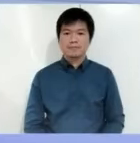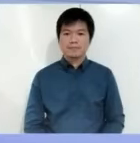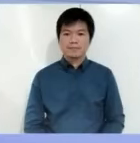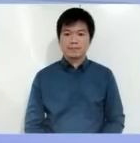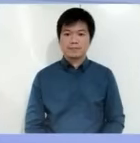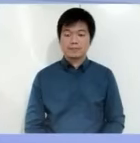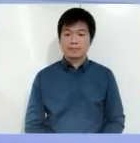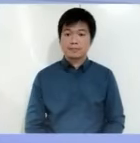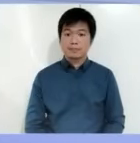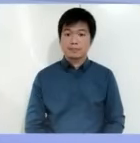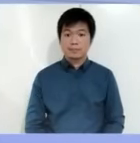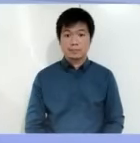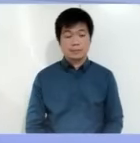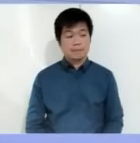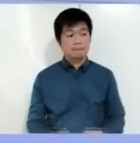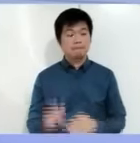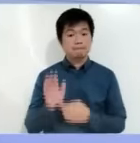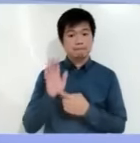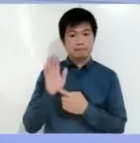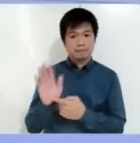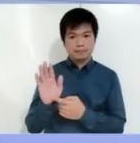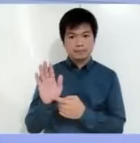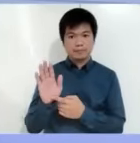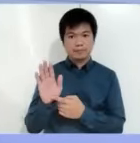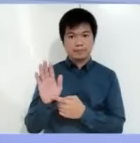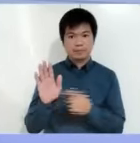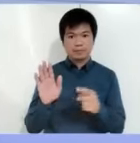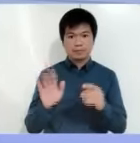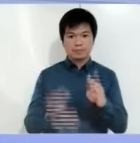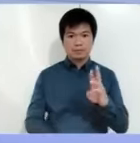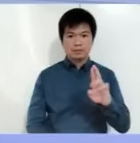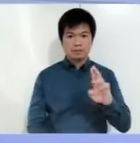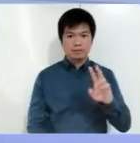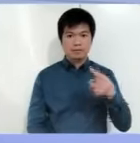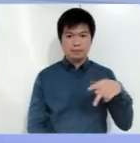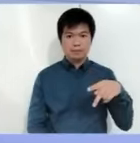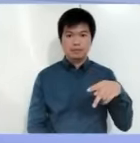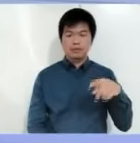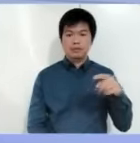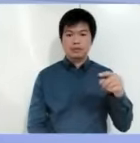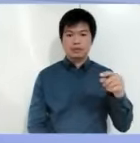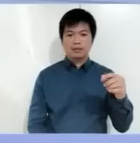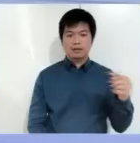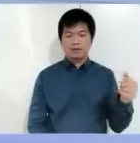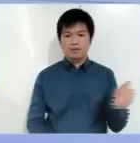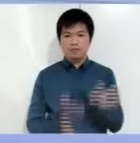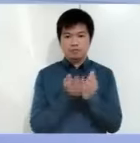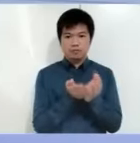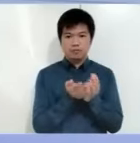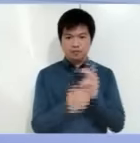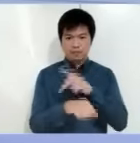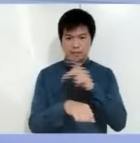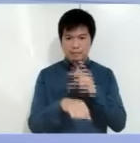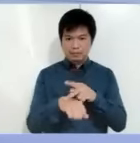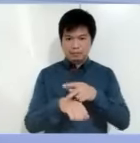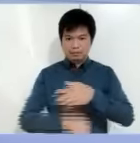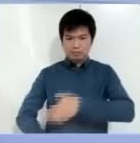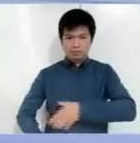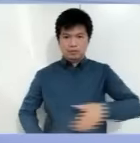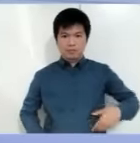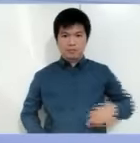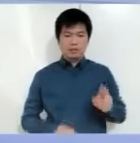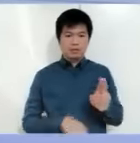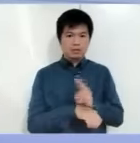Eksklusibong pinasilip sa News 5 ang BRP Davao del Sur. Yan ang modernong barko ng Philippine Navy na gagamitin sa pagpapatrolya sa